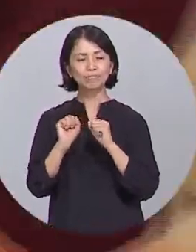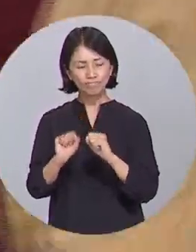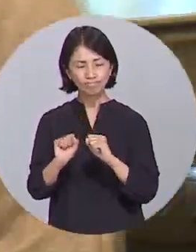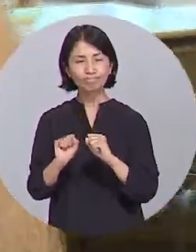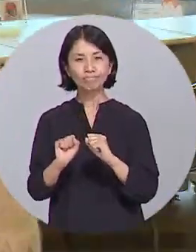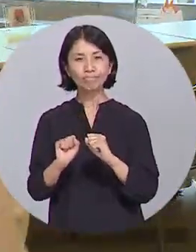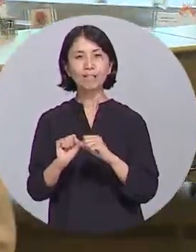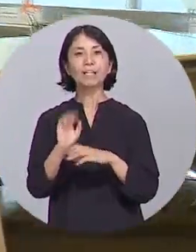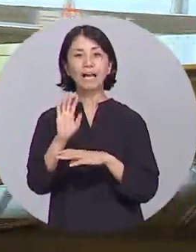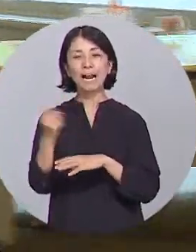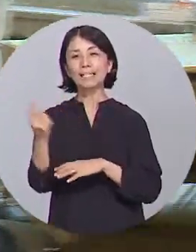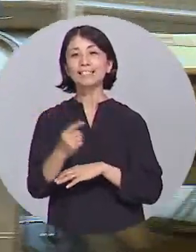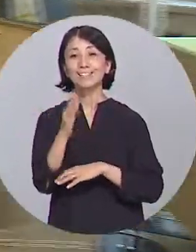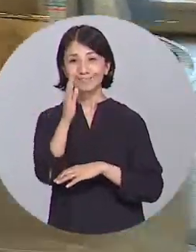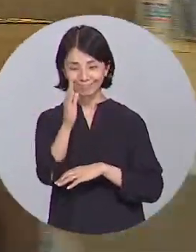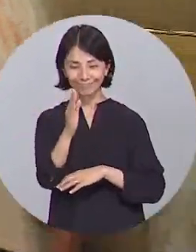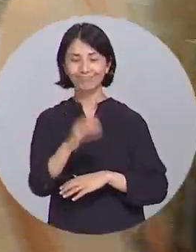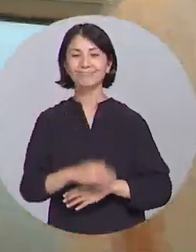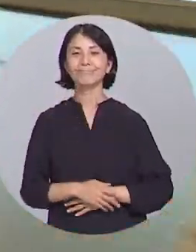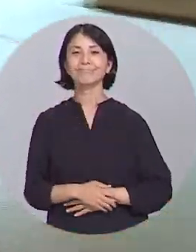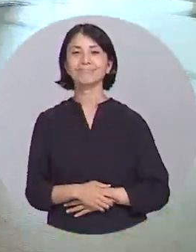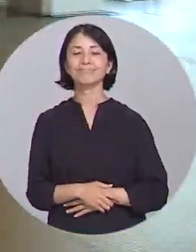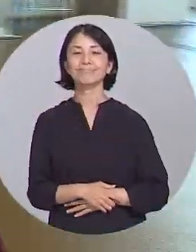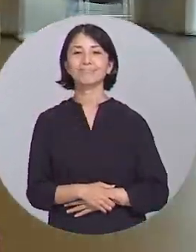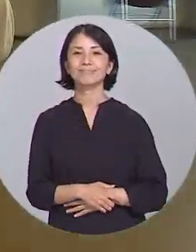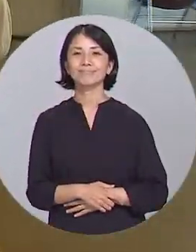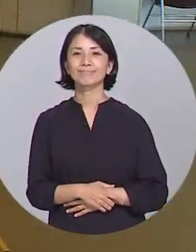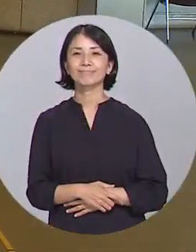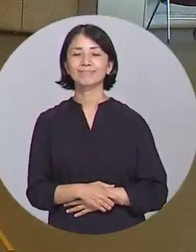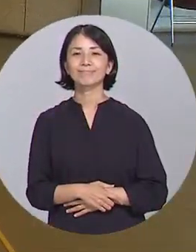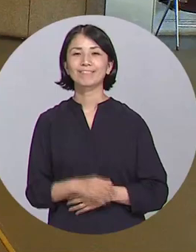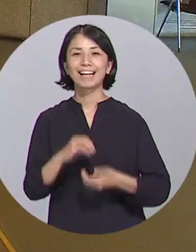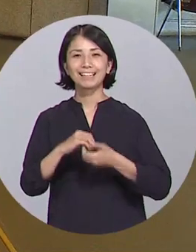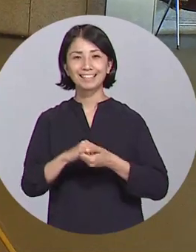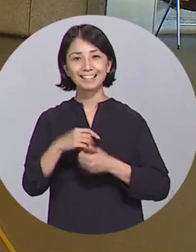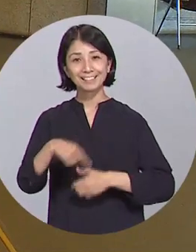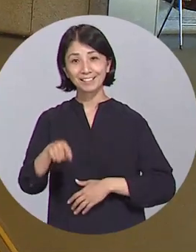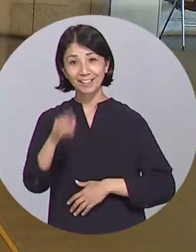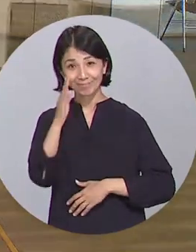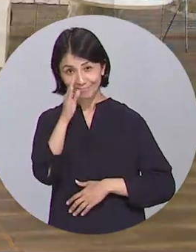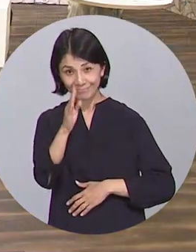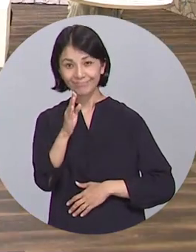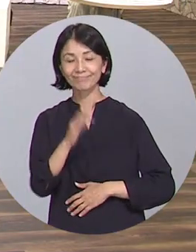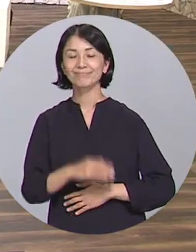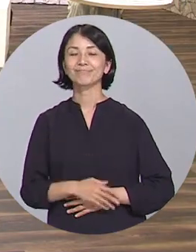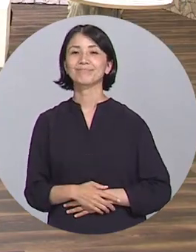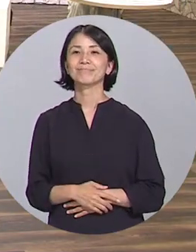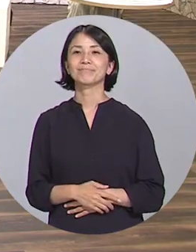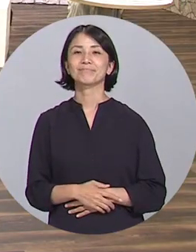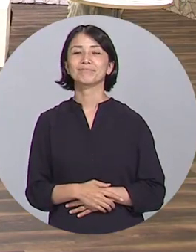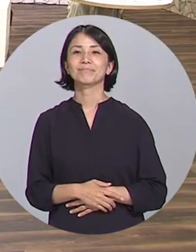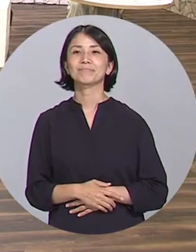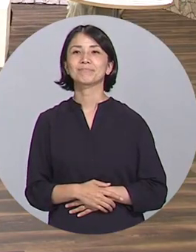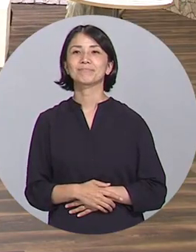講じた上で皆さんのご来場をお待ちしています。ぜひ足を運んでみてください。